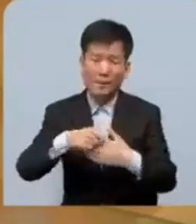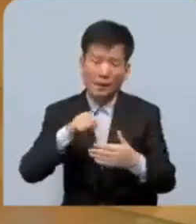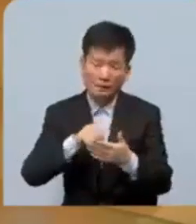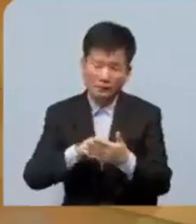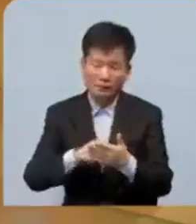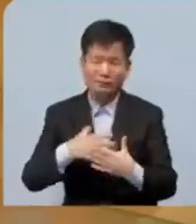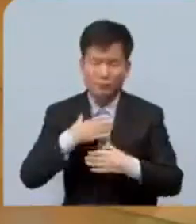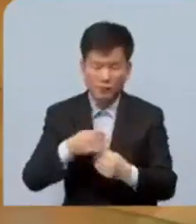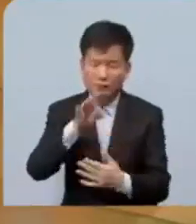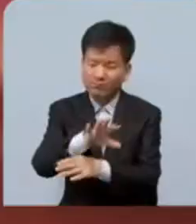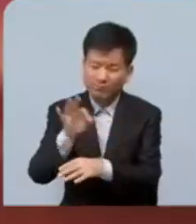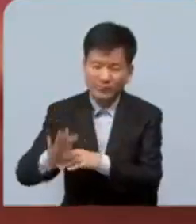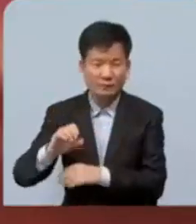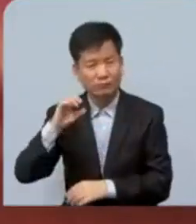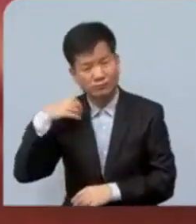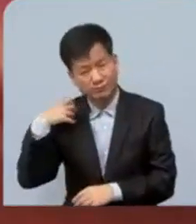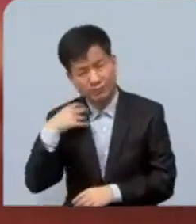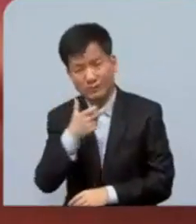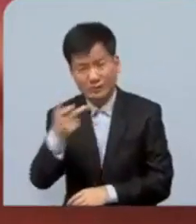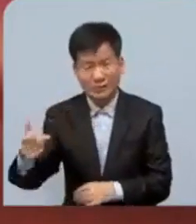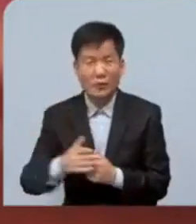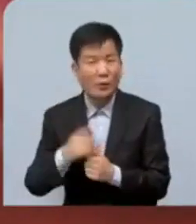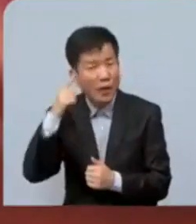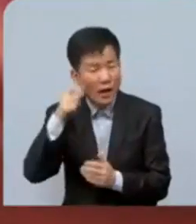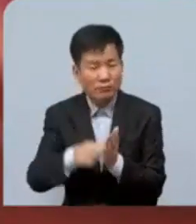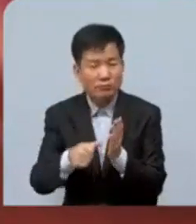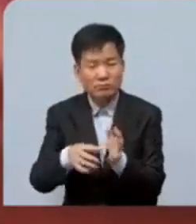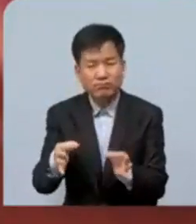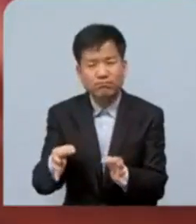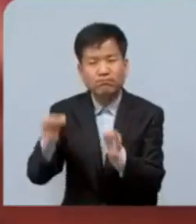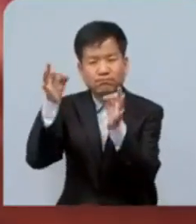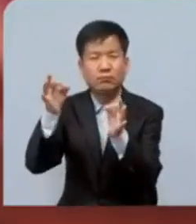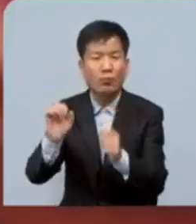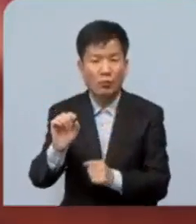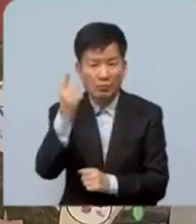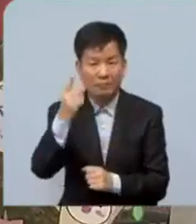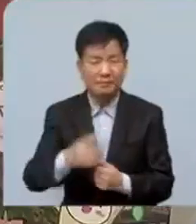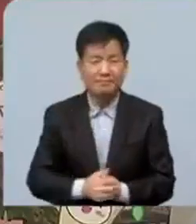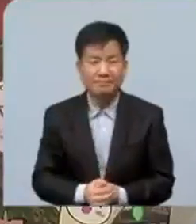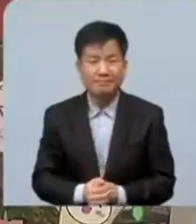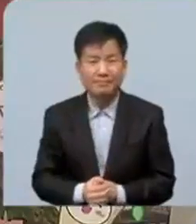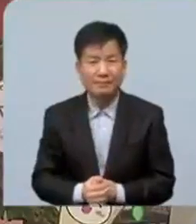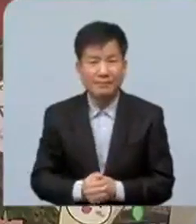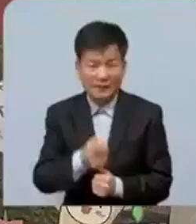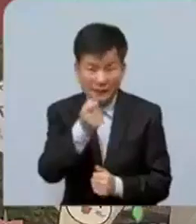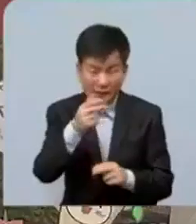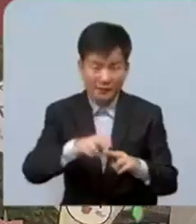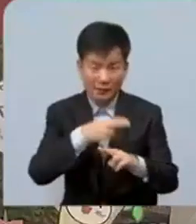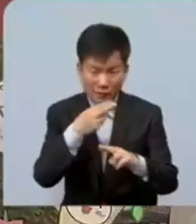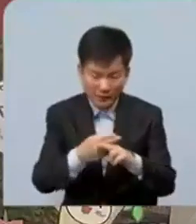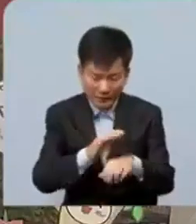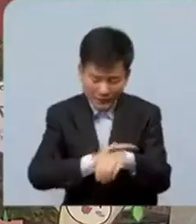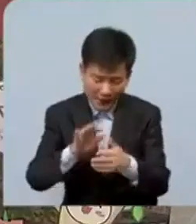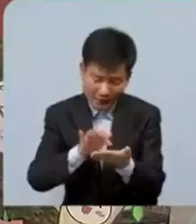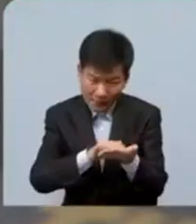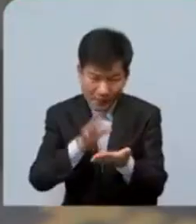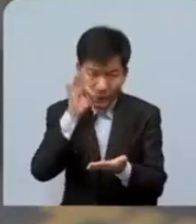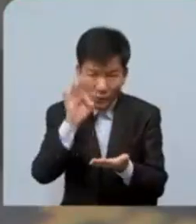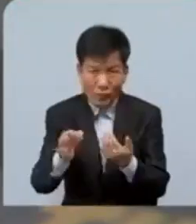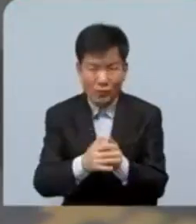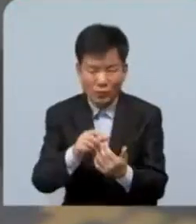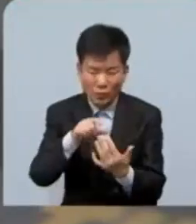마음껏 고르기 부담스럽습니다 전반적으로 물가가 올랐기 때문입니다 작은 혜택도 꼼꼼히